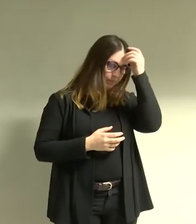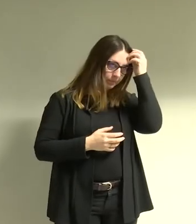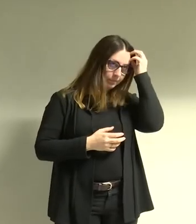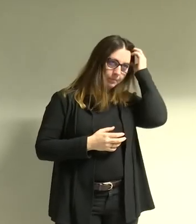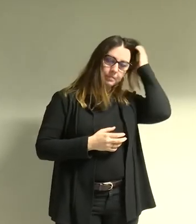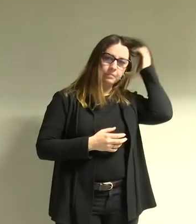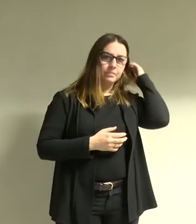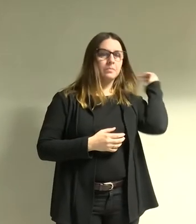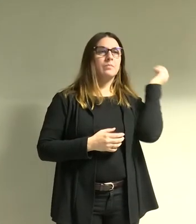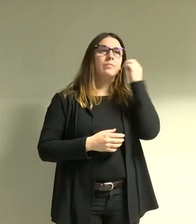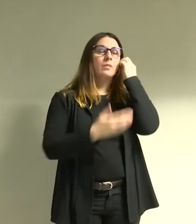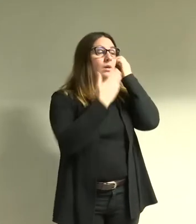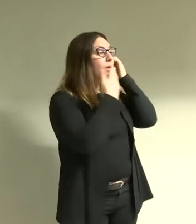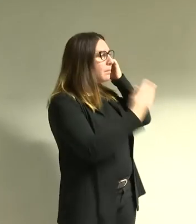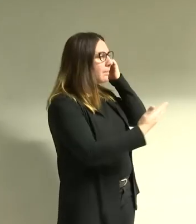merci